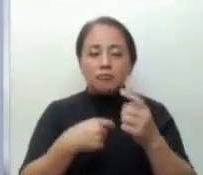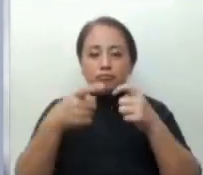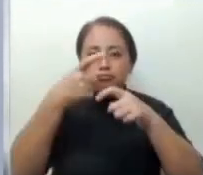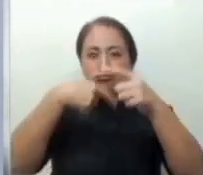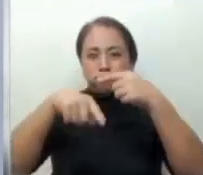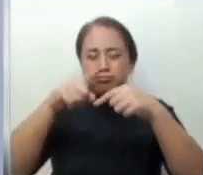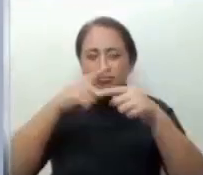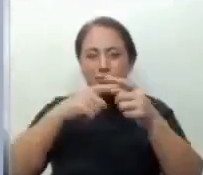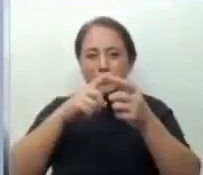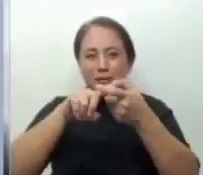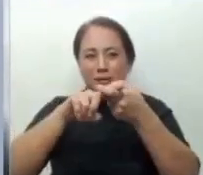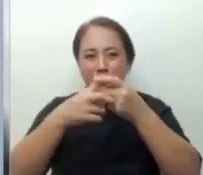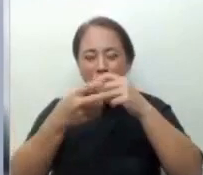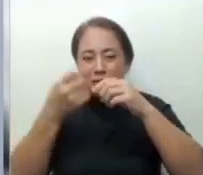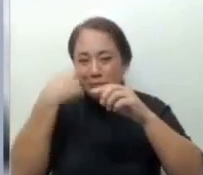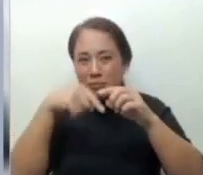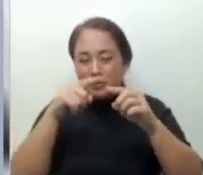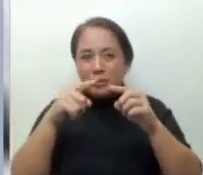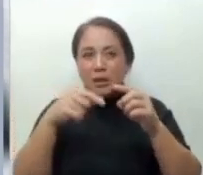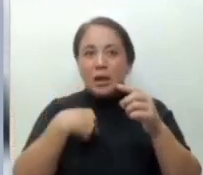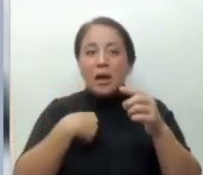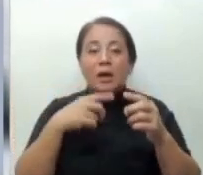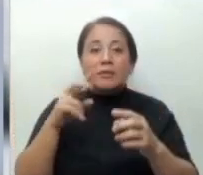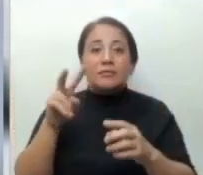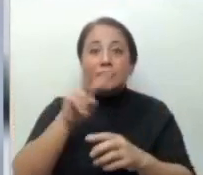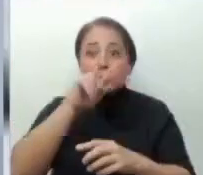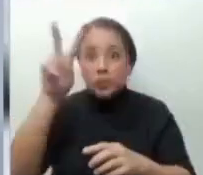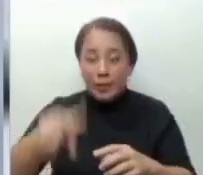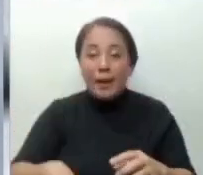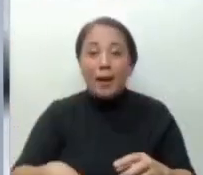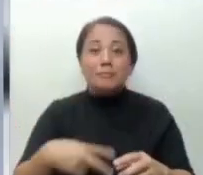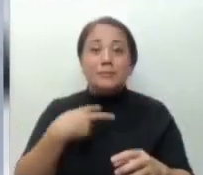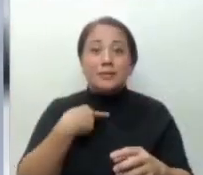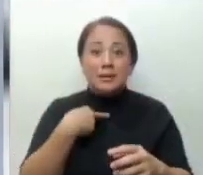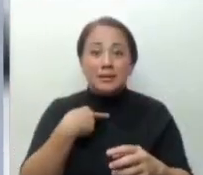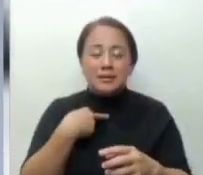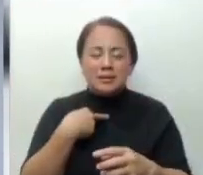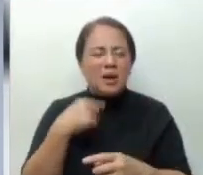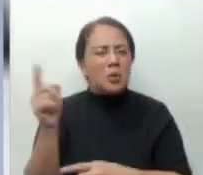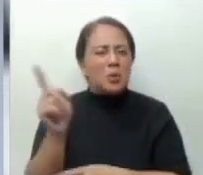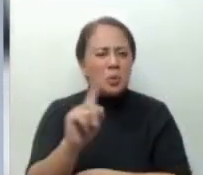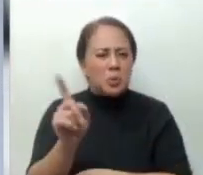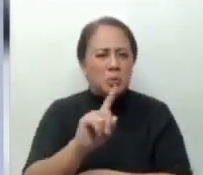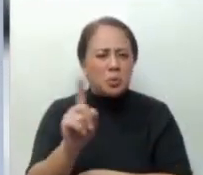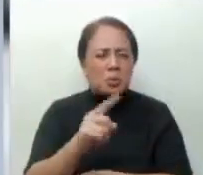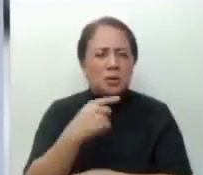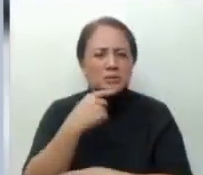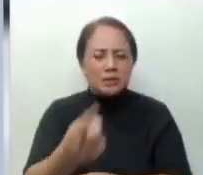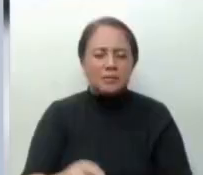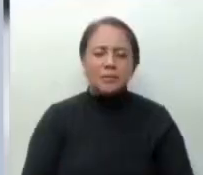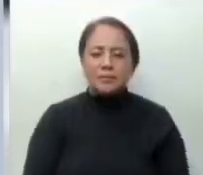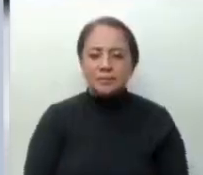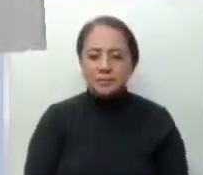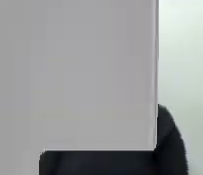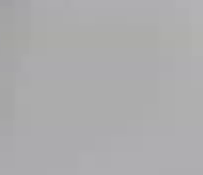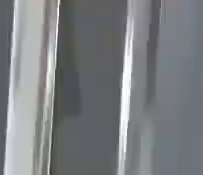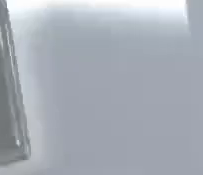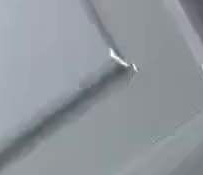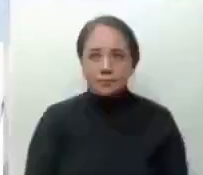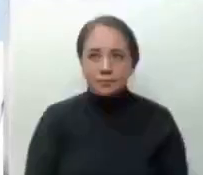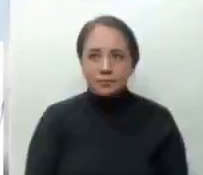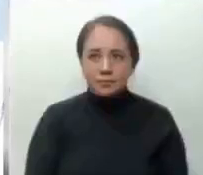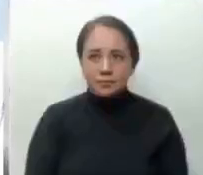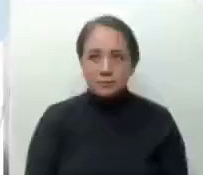Valenzuela, meron ang sumabit umano sa ganyan. Ang tugon ng lokal na pamahalaan, tinutukan ni June Veneracion.